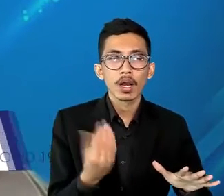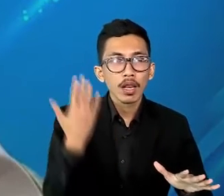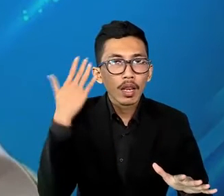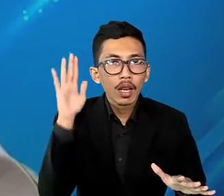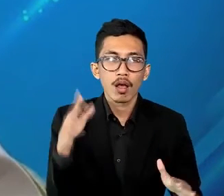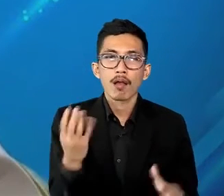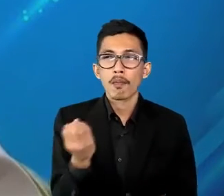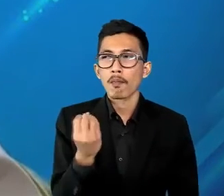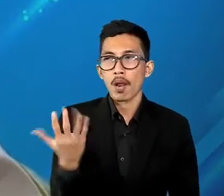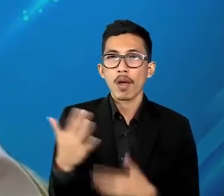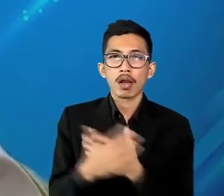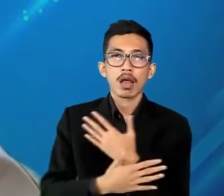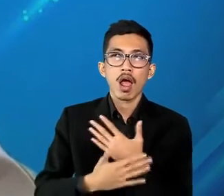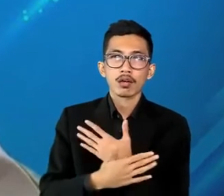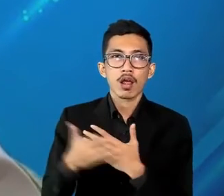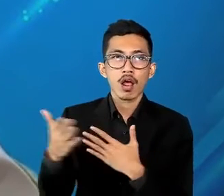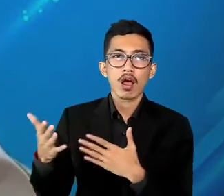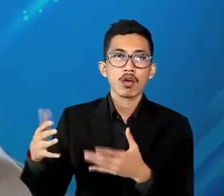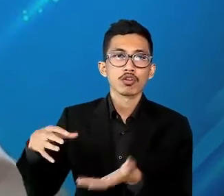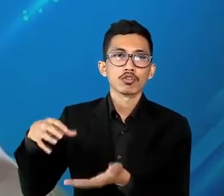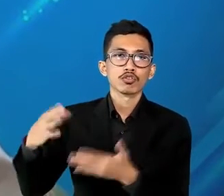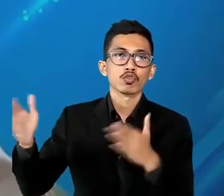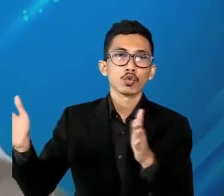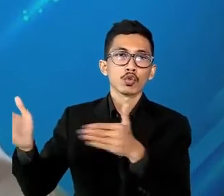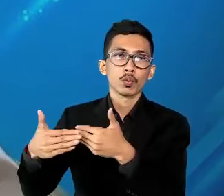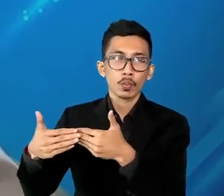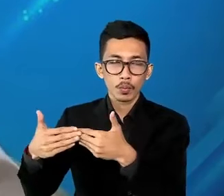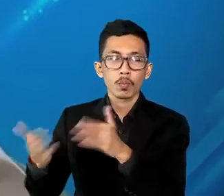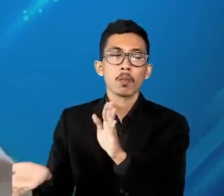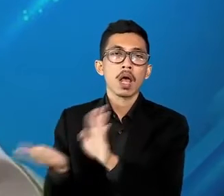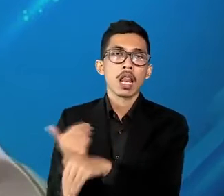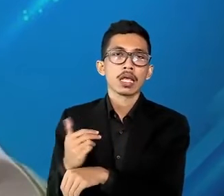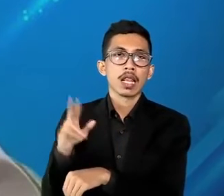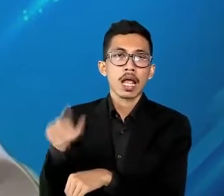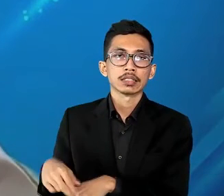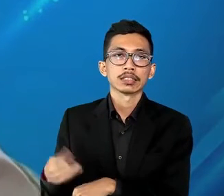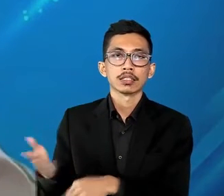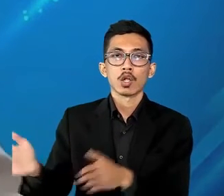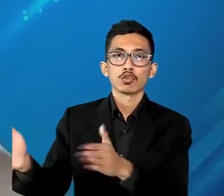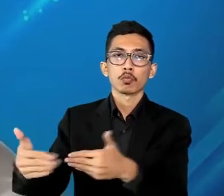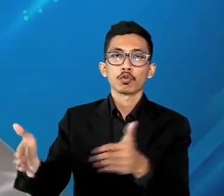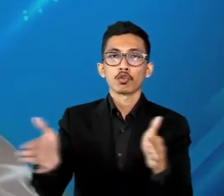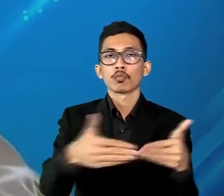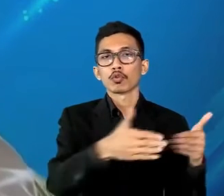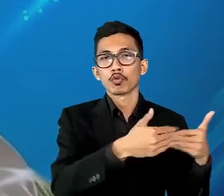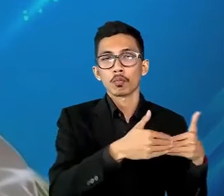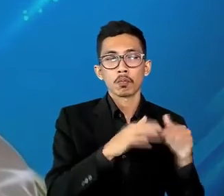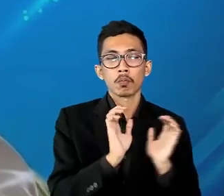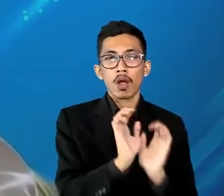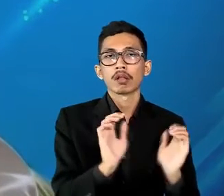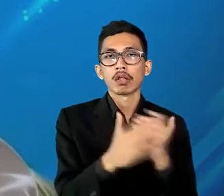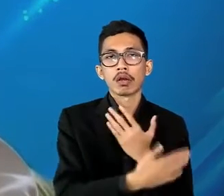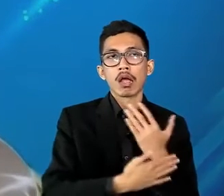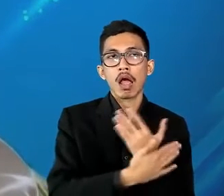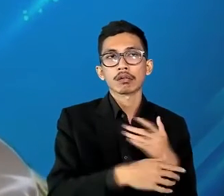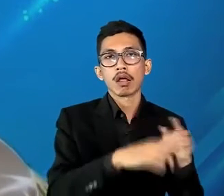tadinya melepas lockdown, akhirnya kembali lagi pada lockdown, kembali lagi pada lockdown. Maka